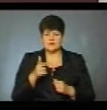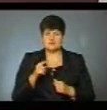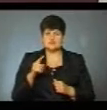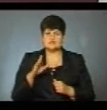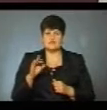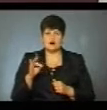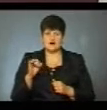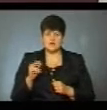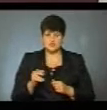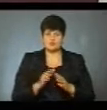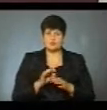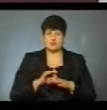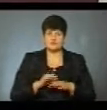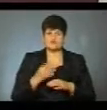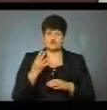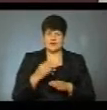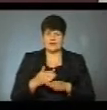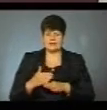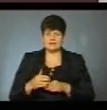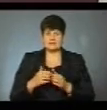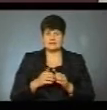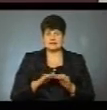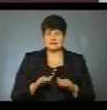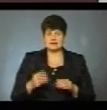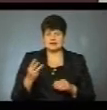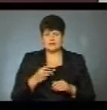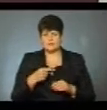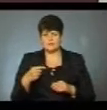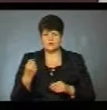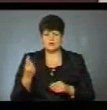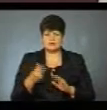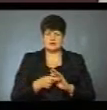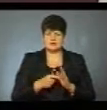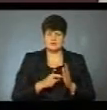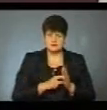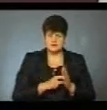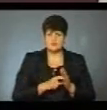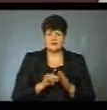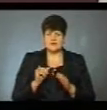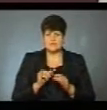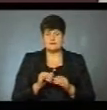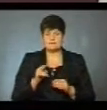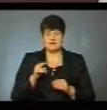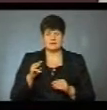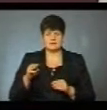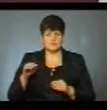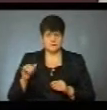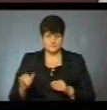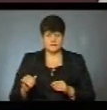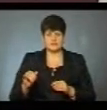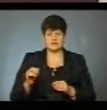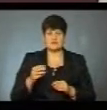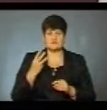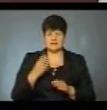Він проходить у 4 етапи серед учнів 3-11 класів загальноосвітніх навчальних закладів і учнів профтехосвітніх закладів, і у